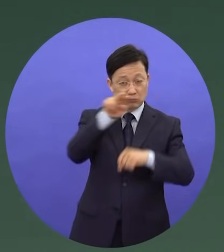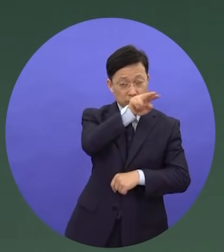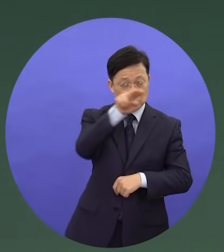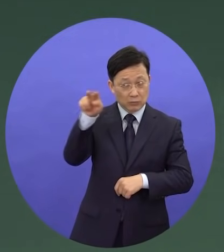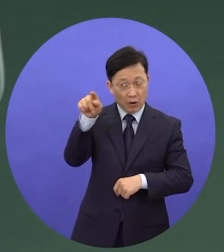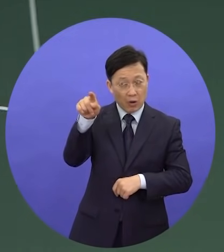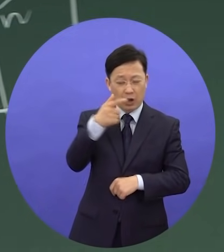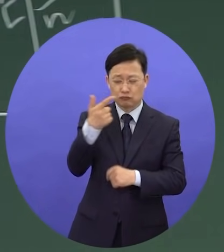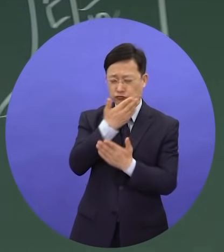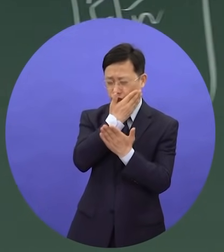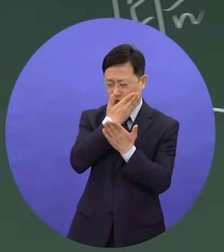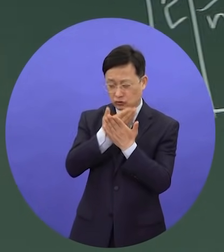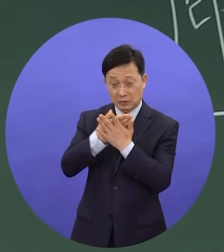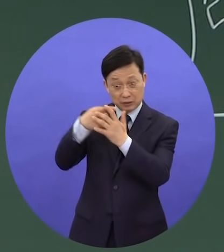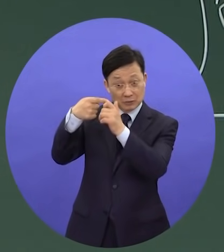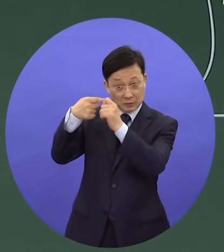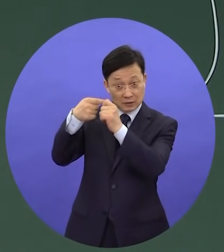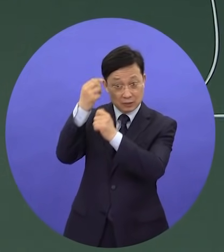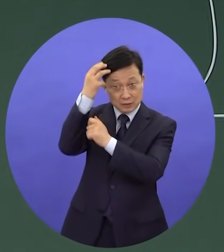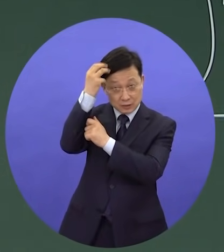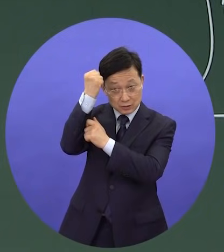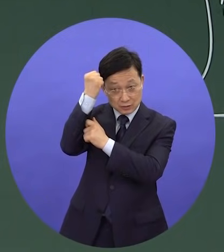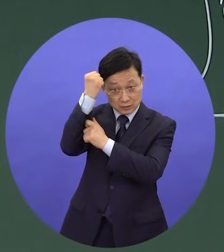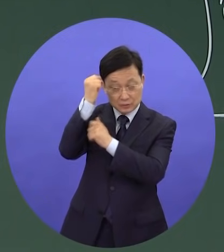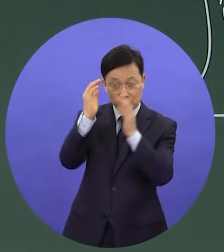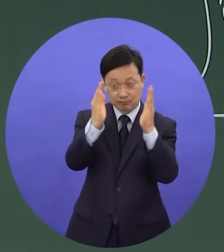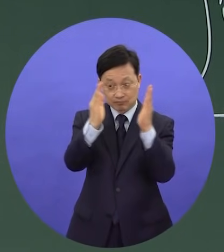두 번째입니다. Then number two.